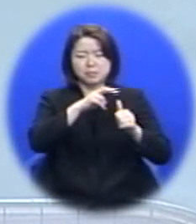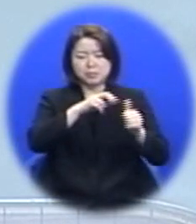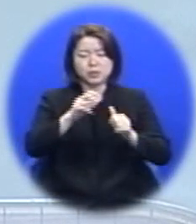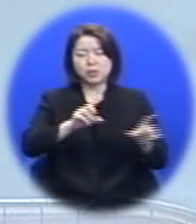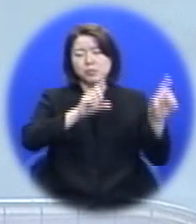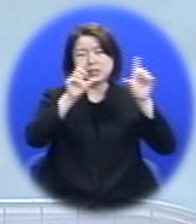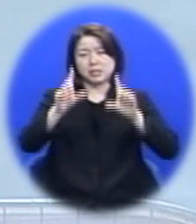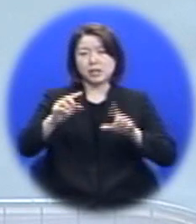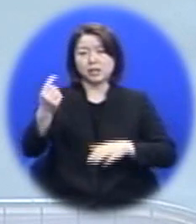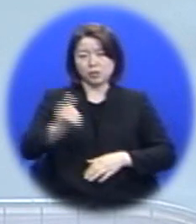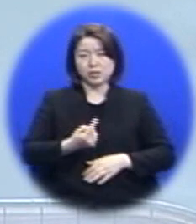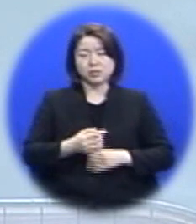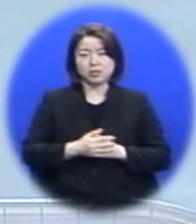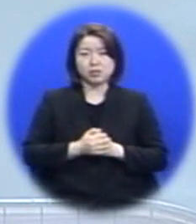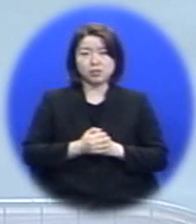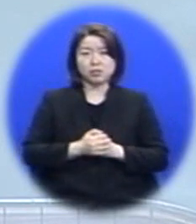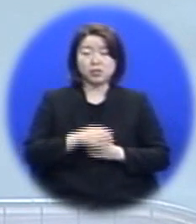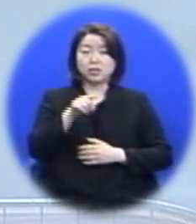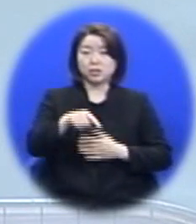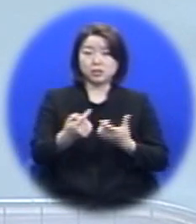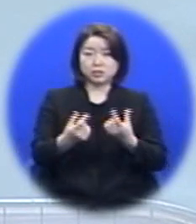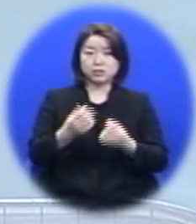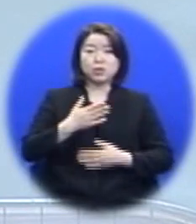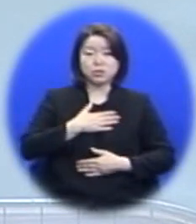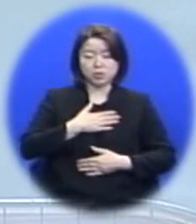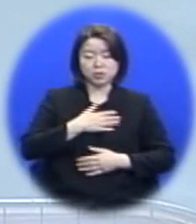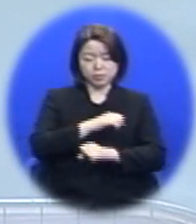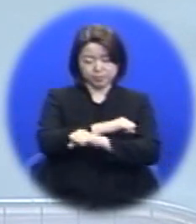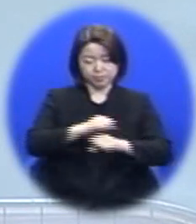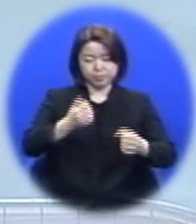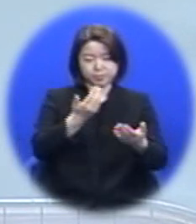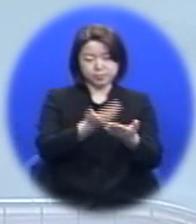살았어요. 그런 저를 용서해 주세요.